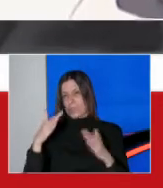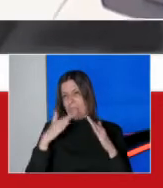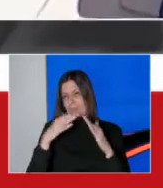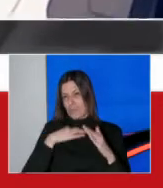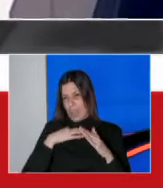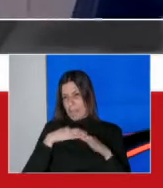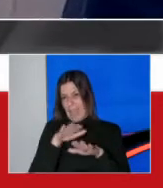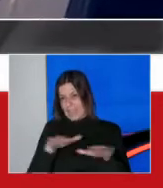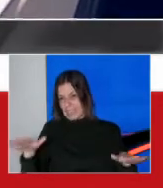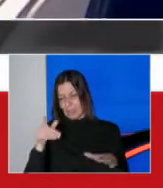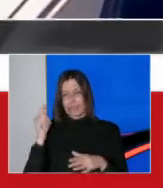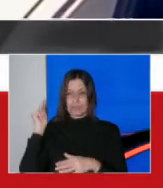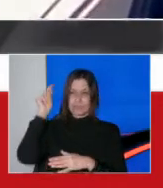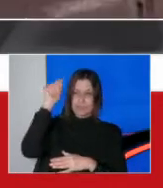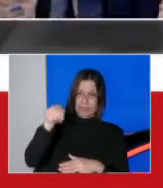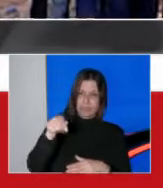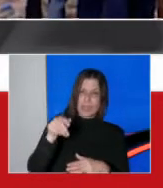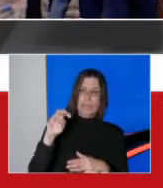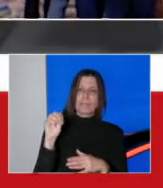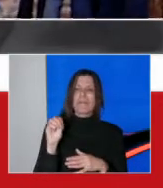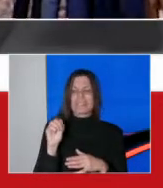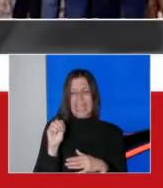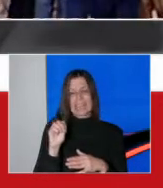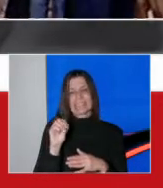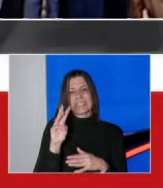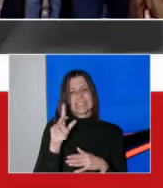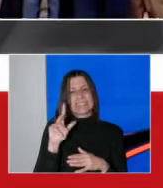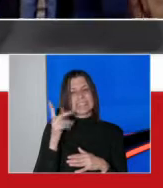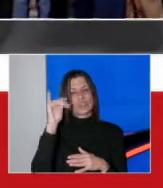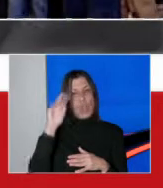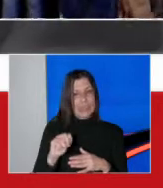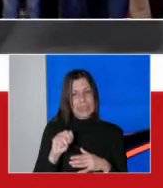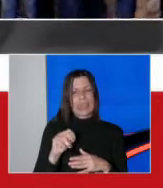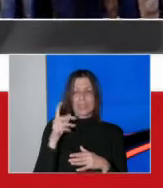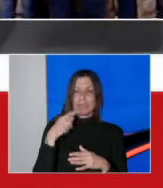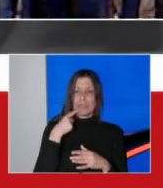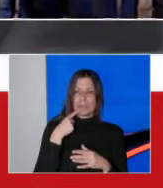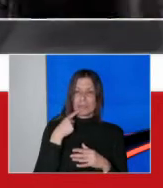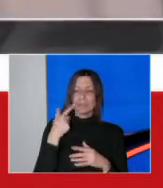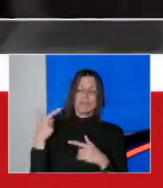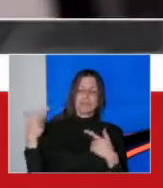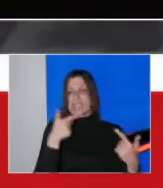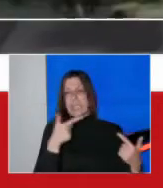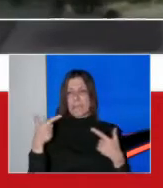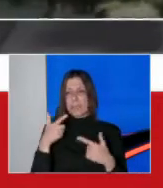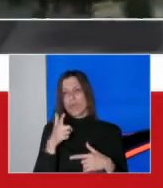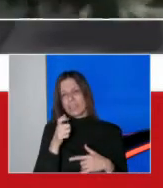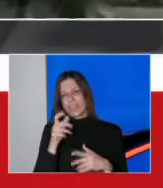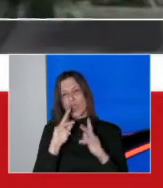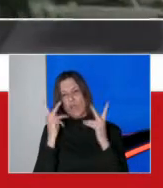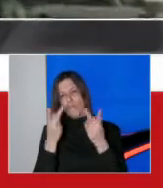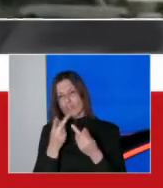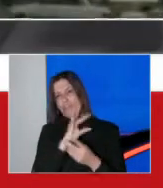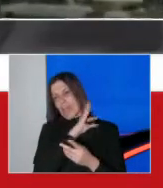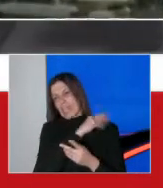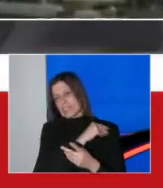הרצפה, כשירו רקטות על מבשרת ציון, הם קוראים, ישראל, היה עימות מזוין, קבוצות פלסטיניות